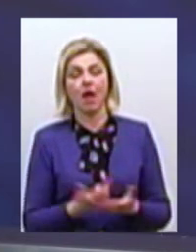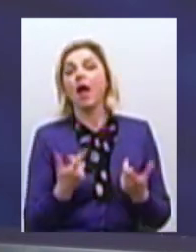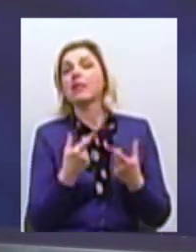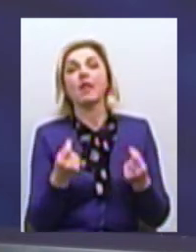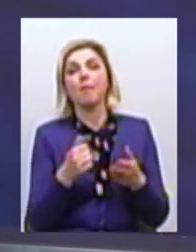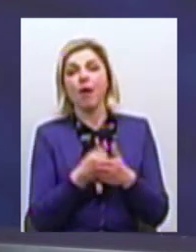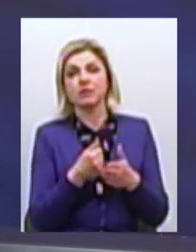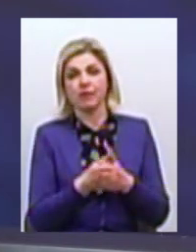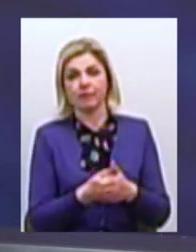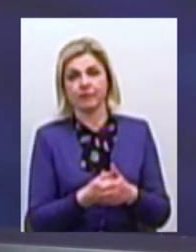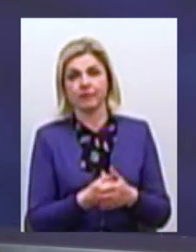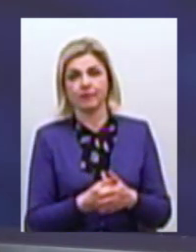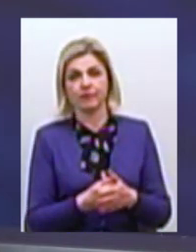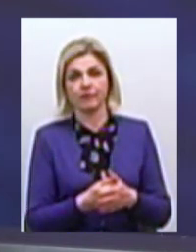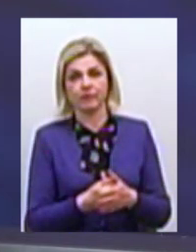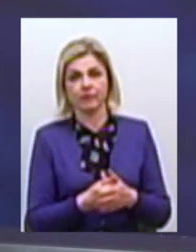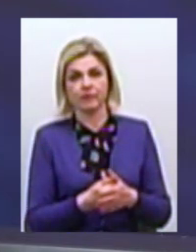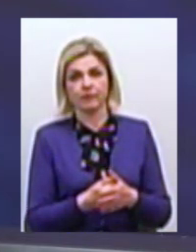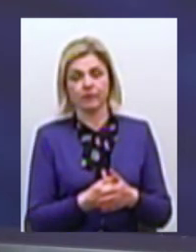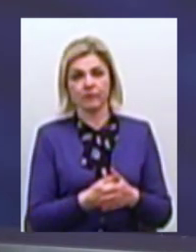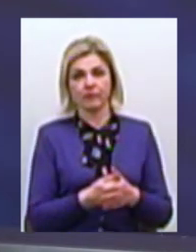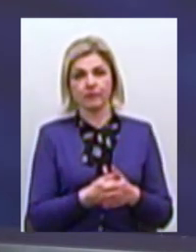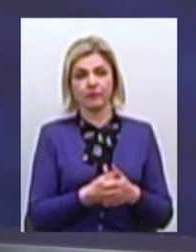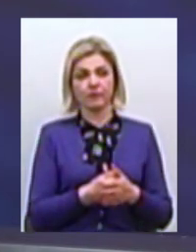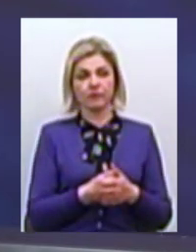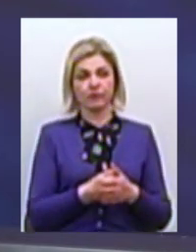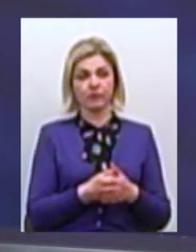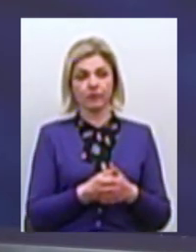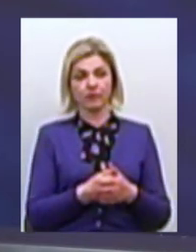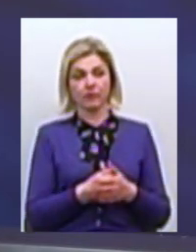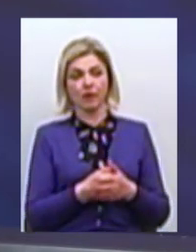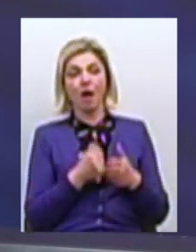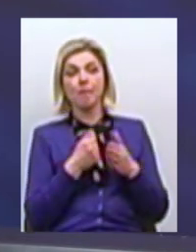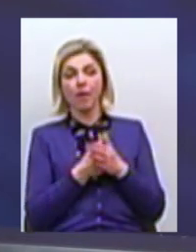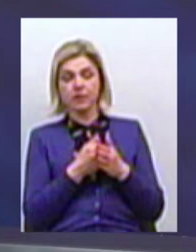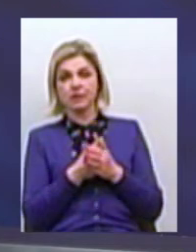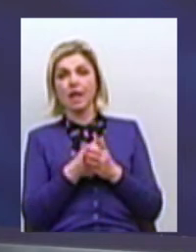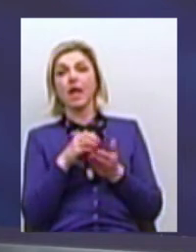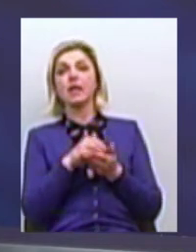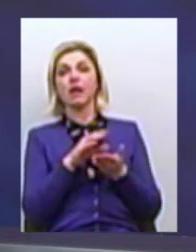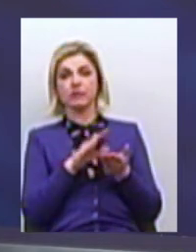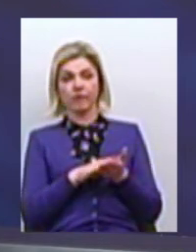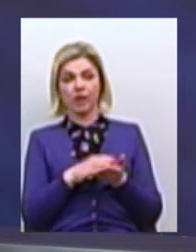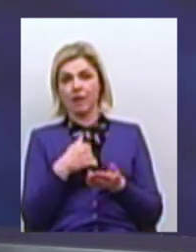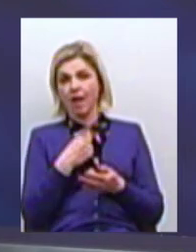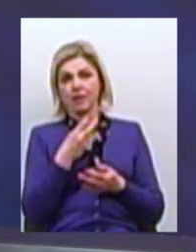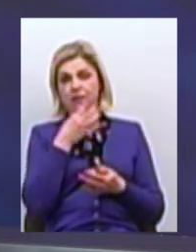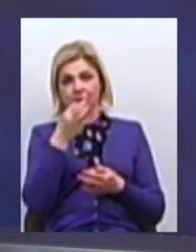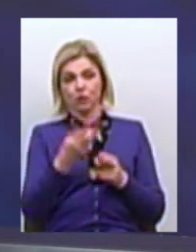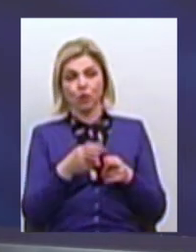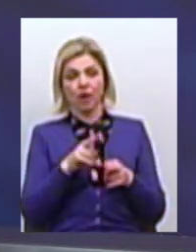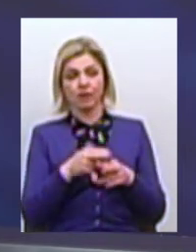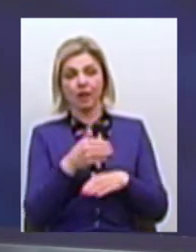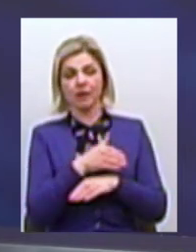базі? В якій базі, я цікавився? В базі реєстрування чіпів. Я зараз не скажу її адрес, то есть, опять же, ну, я не пам'ятаю,